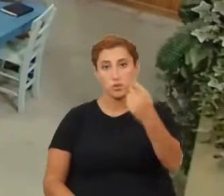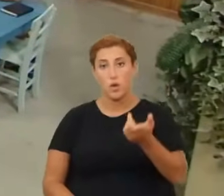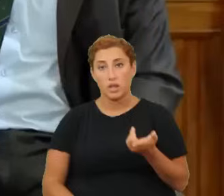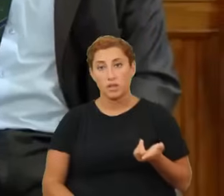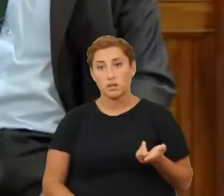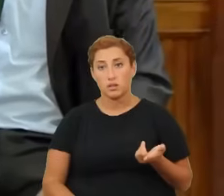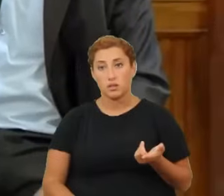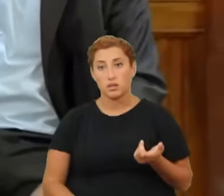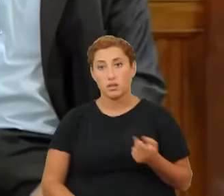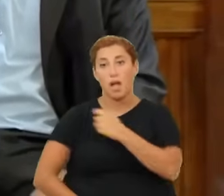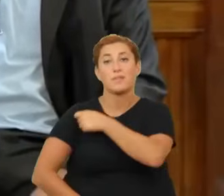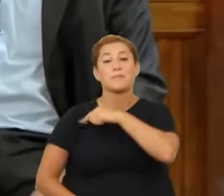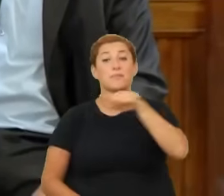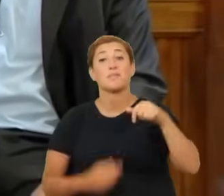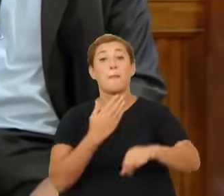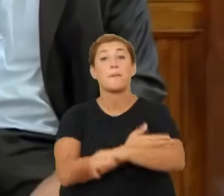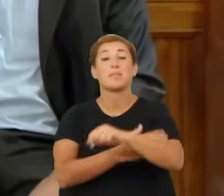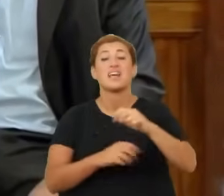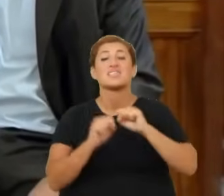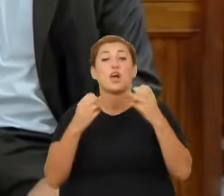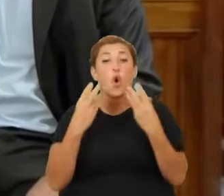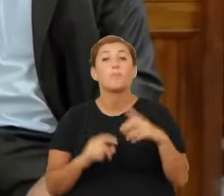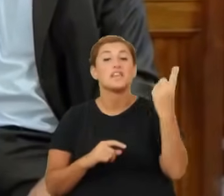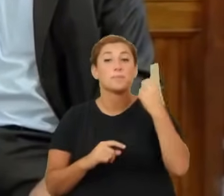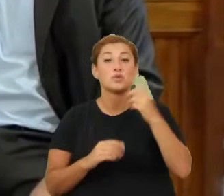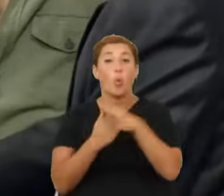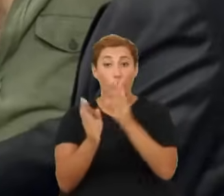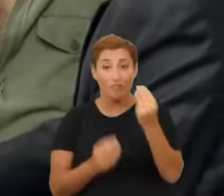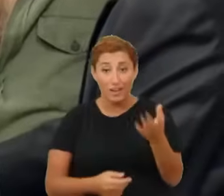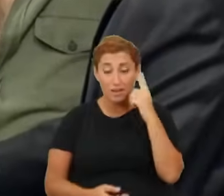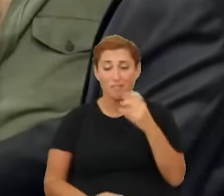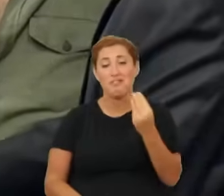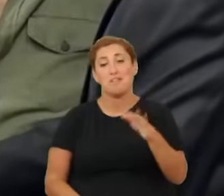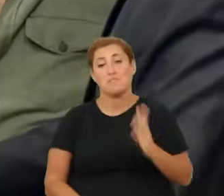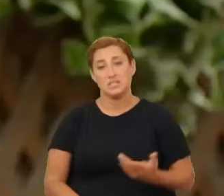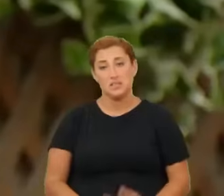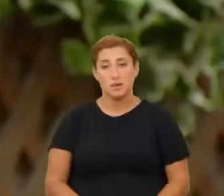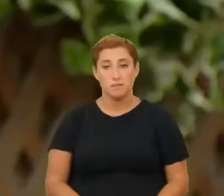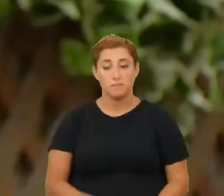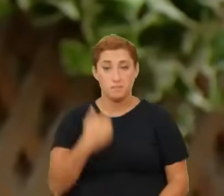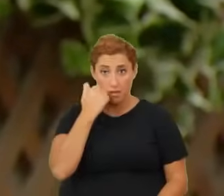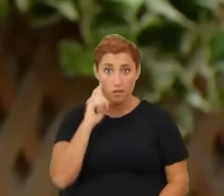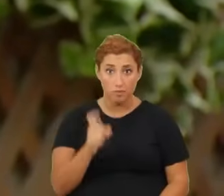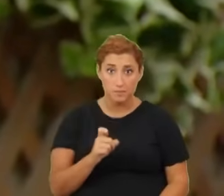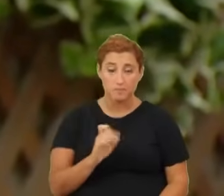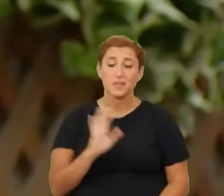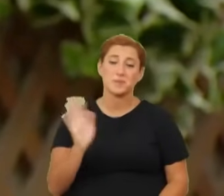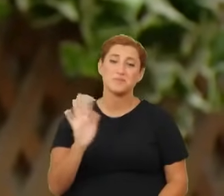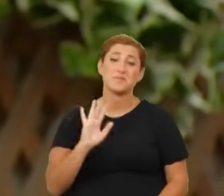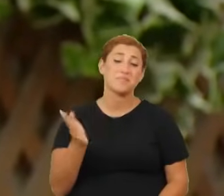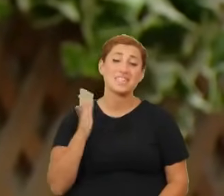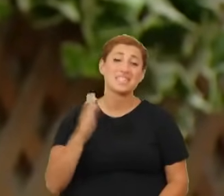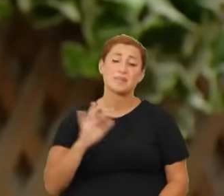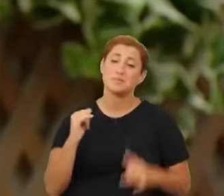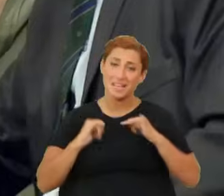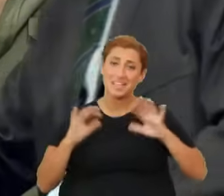söyledin. Almanlar bizim ülkemizin zararına olmayacak bir şeye ödül verirler mi kardeşim? Vermezler. Yalan mı? Tamam, tamam. Neyse,